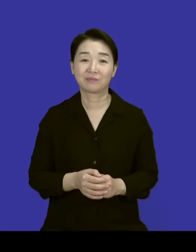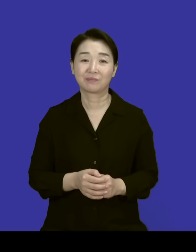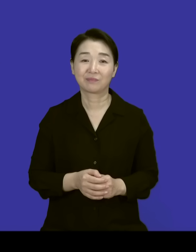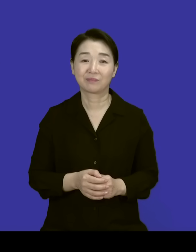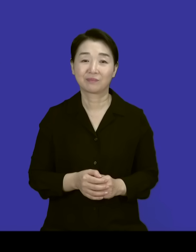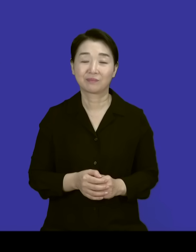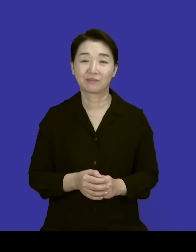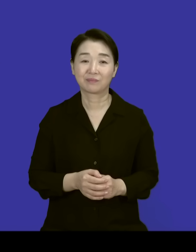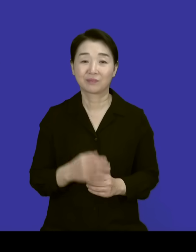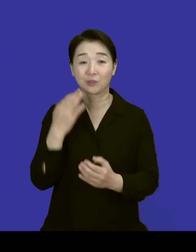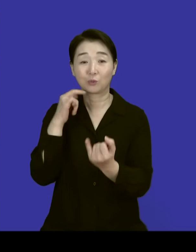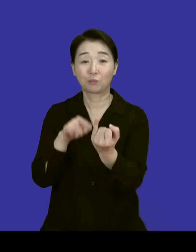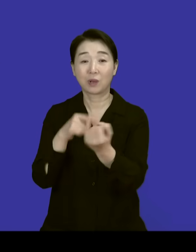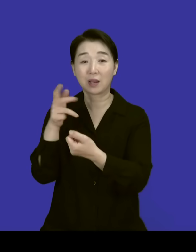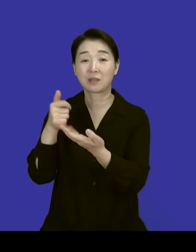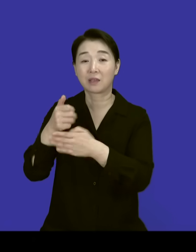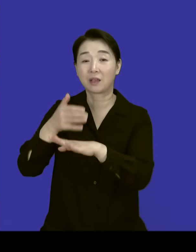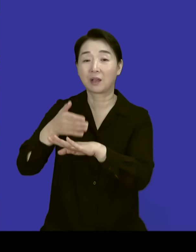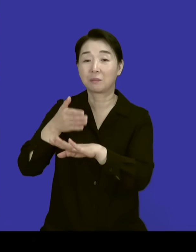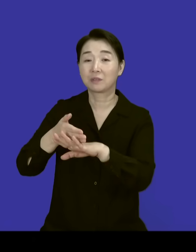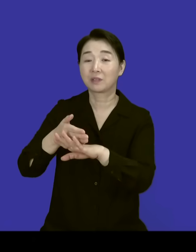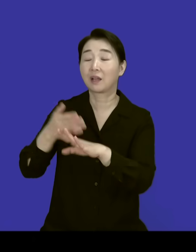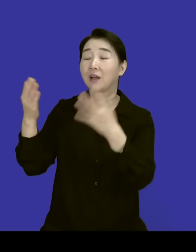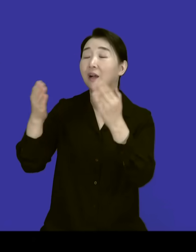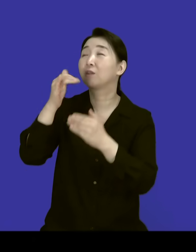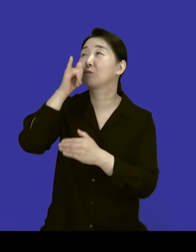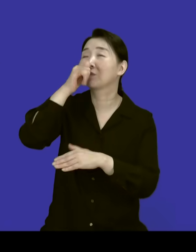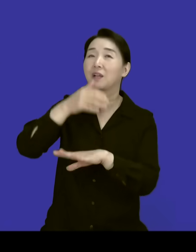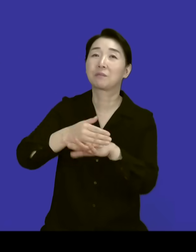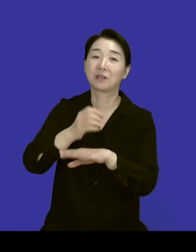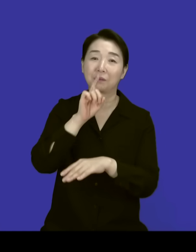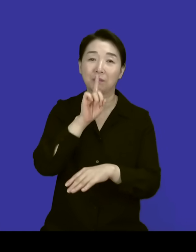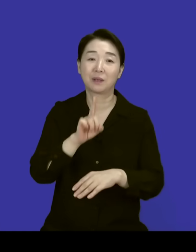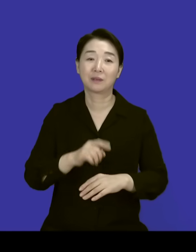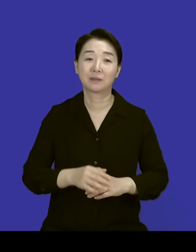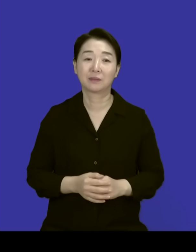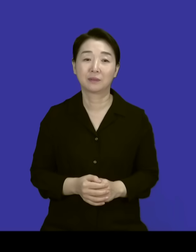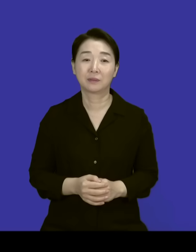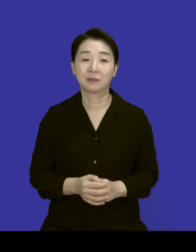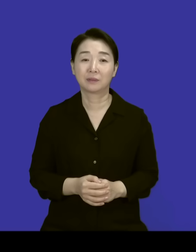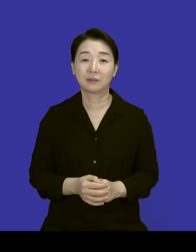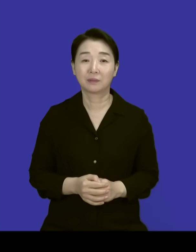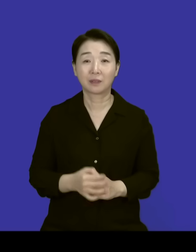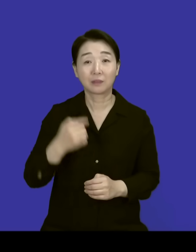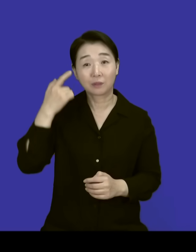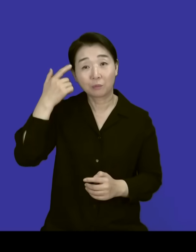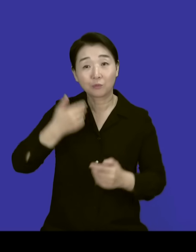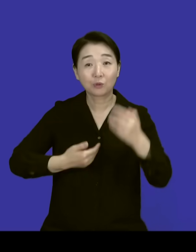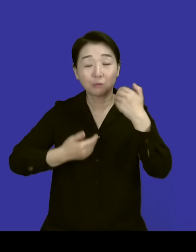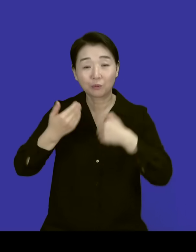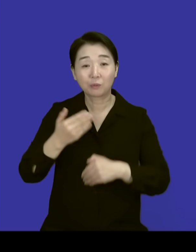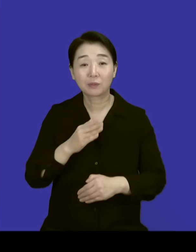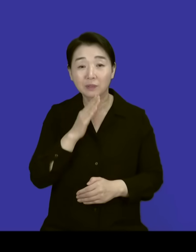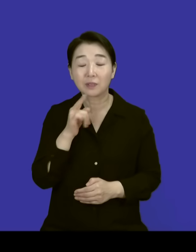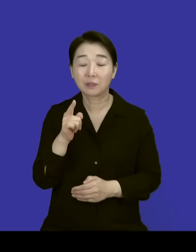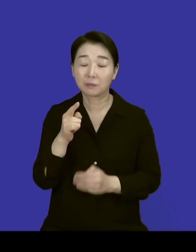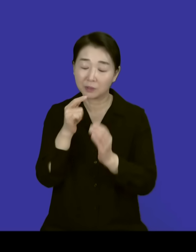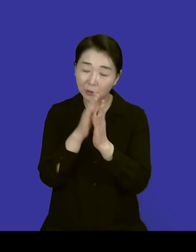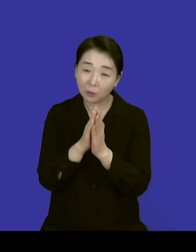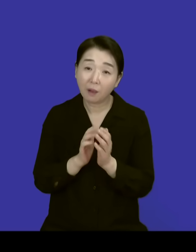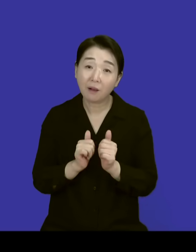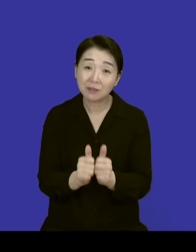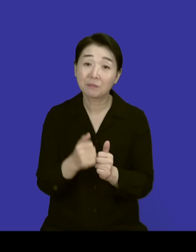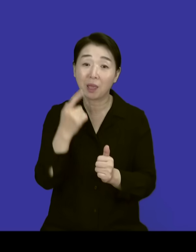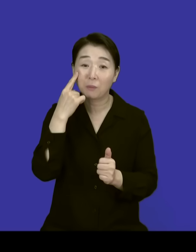정말 그 하나님께 감사 돌릴 수 있으면 너무 감사하다고 또 그러더라고 저한테. 아. 저한테 뭐 이것저것 뭐 물어봐서 예. 그래 더 기도 열심히 하자